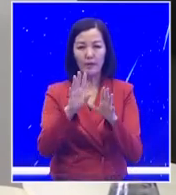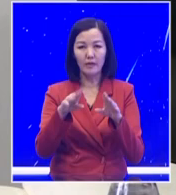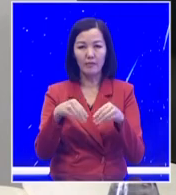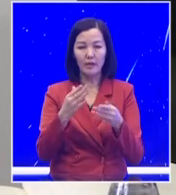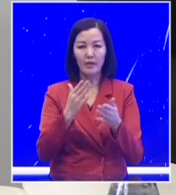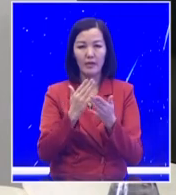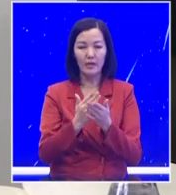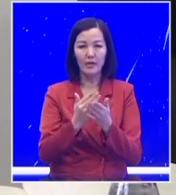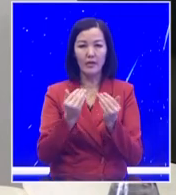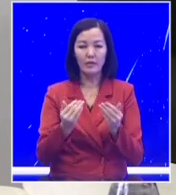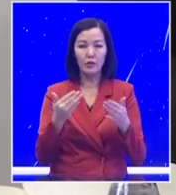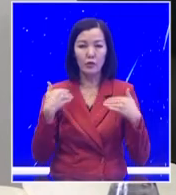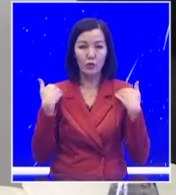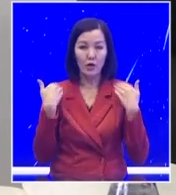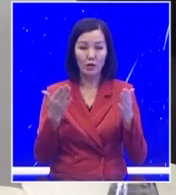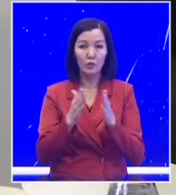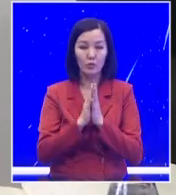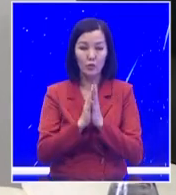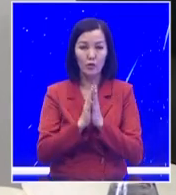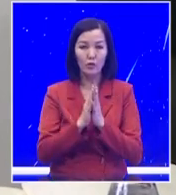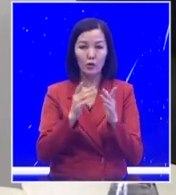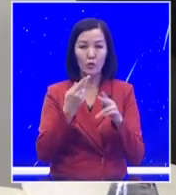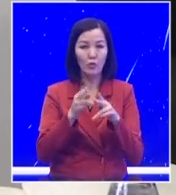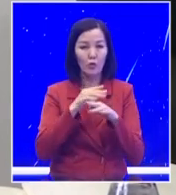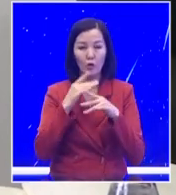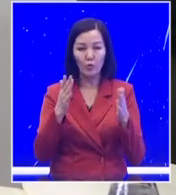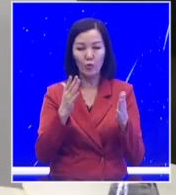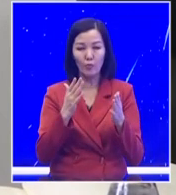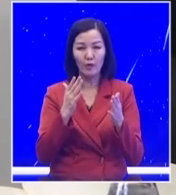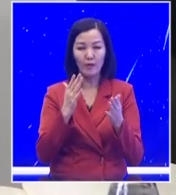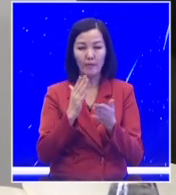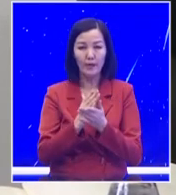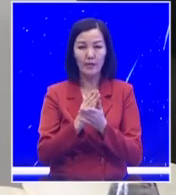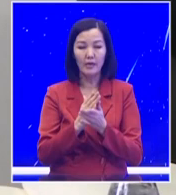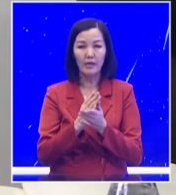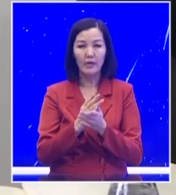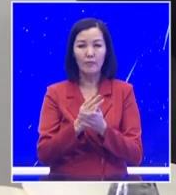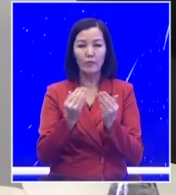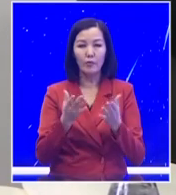сұраныстар қазір көп боп жатыр, бірақ бүгінгі күнде осы екі құрметті